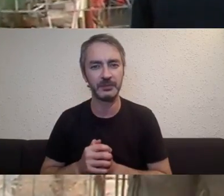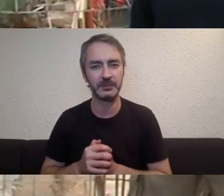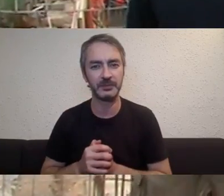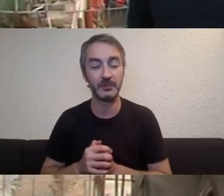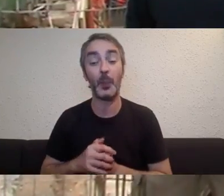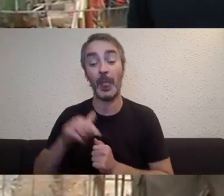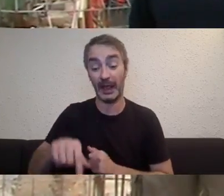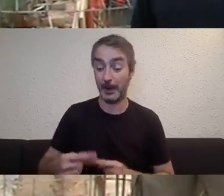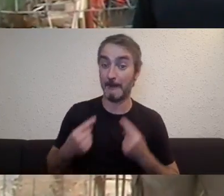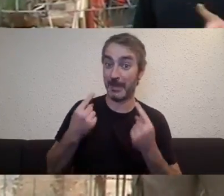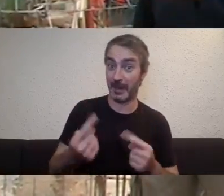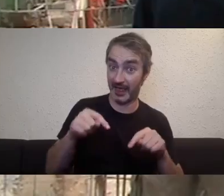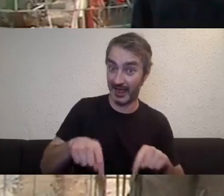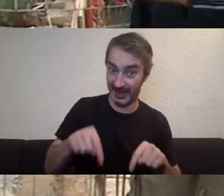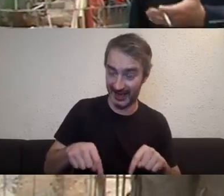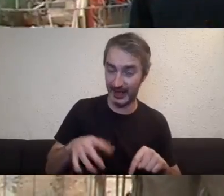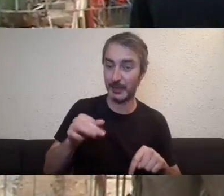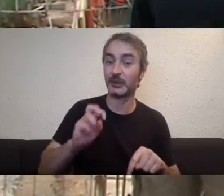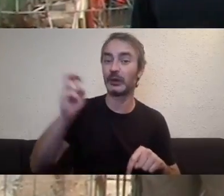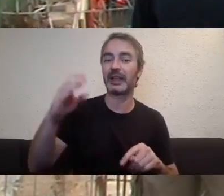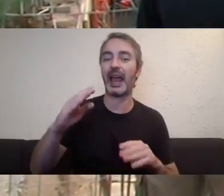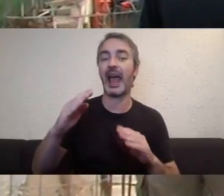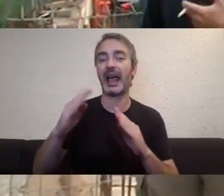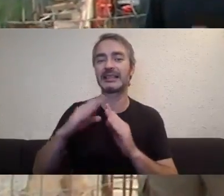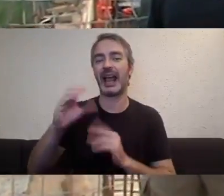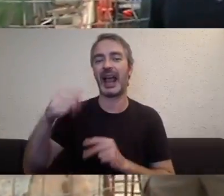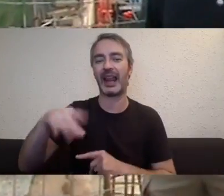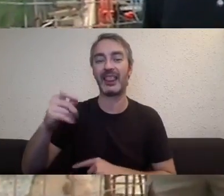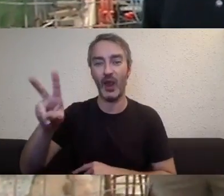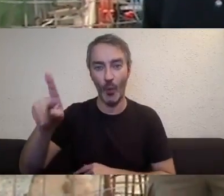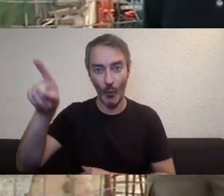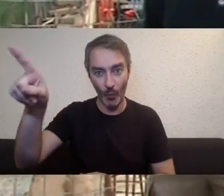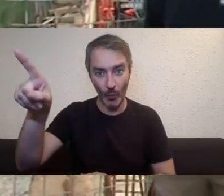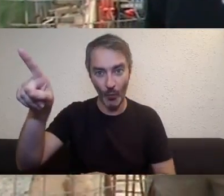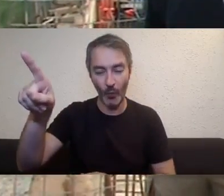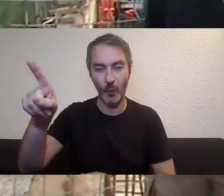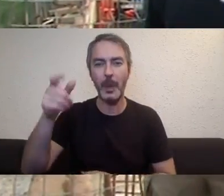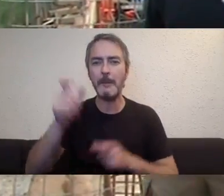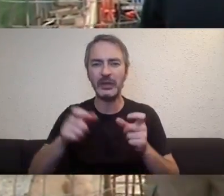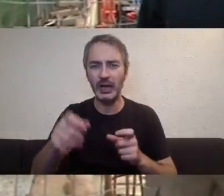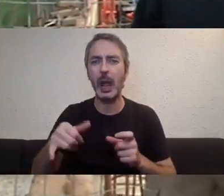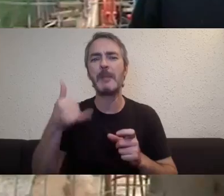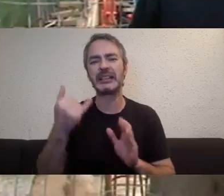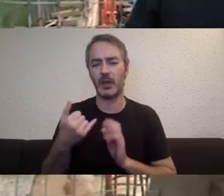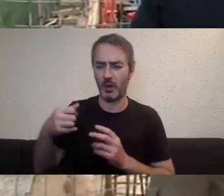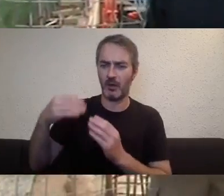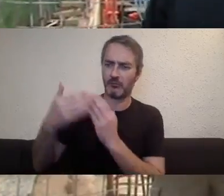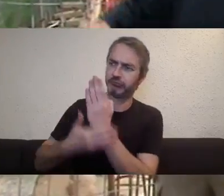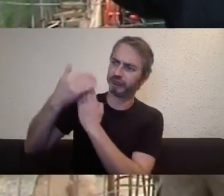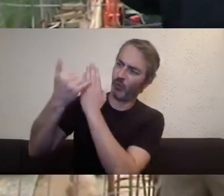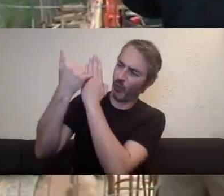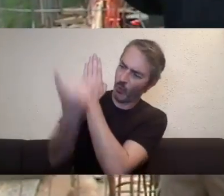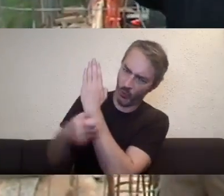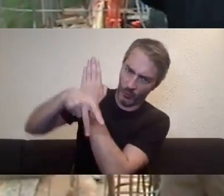va ser la primera vegada com a mínim aquí al barri i a Barcelona, junt amb la Can Masdeu, en la que es va fer una resistència via doncs, gent penjada a la